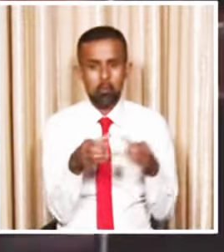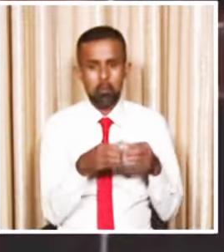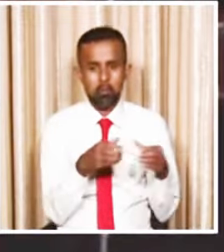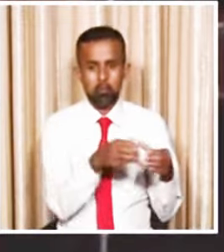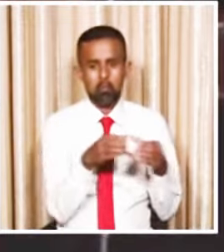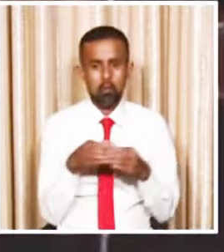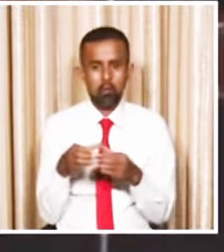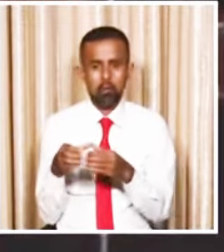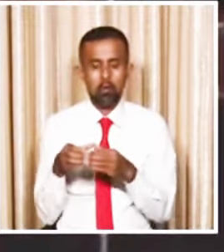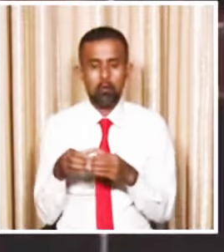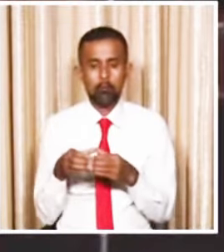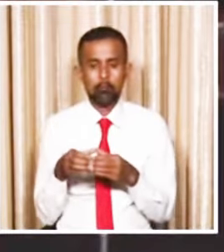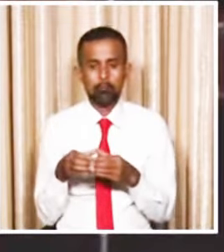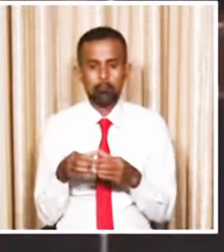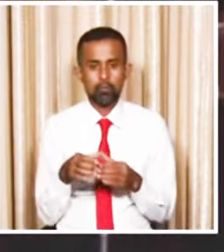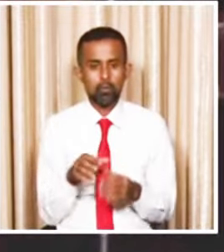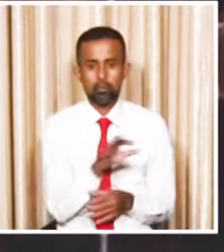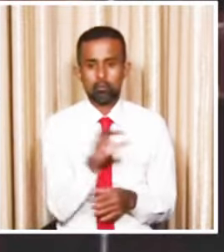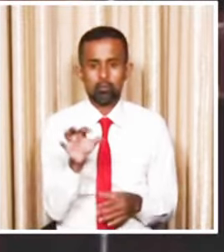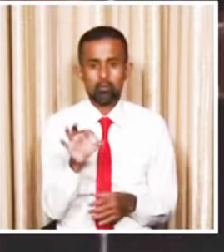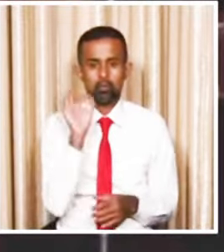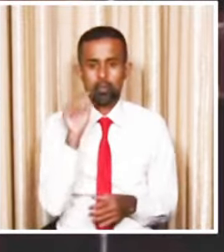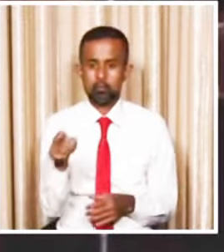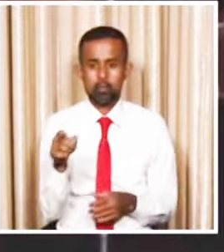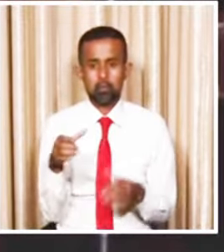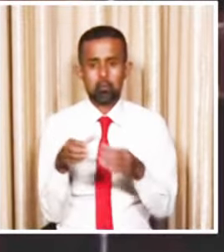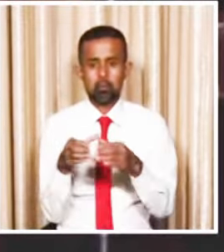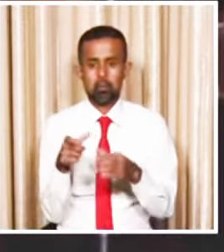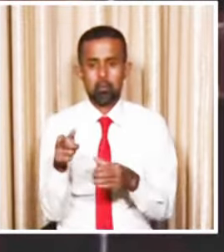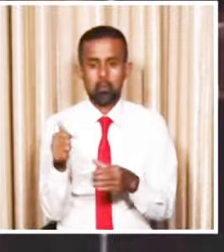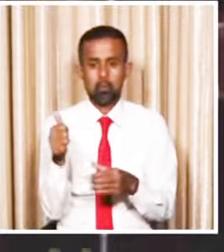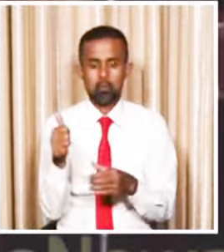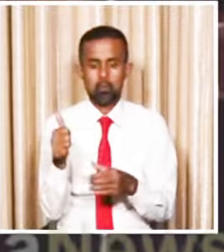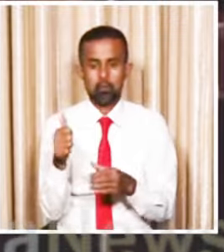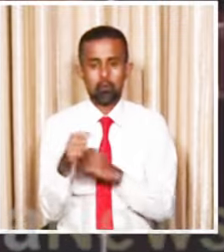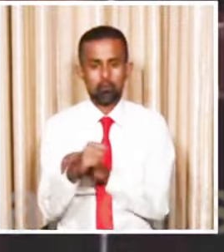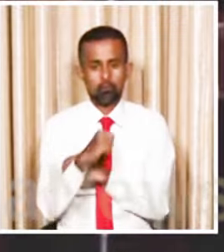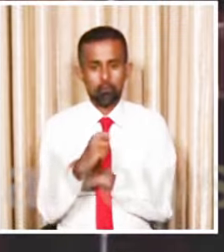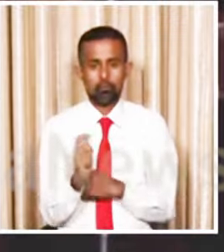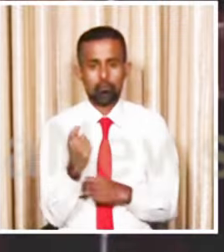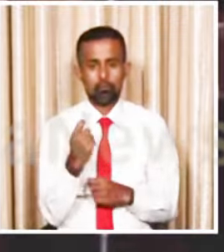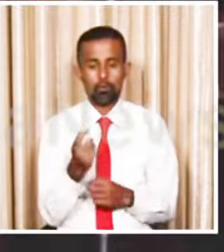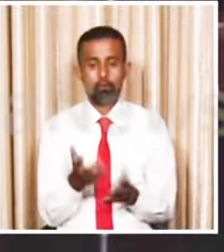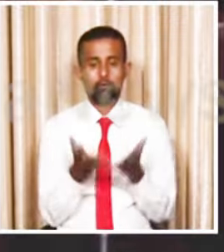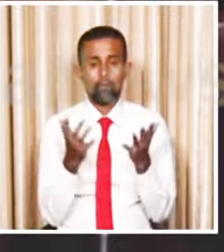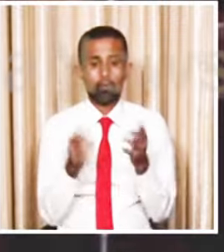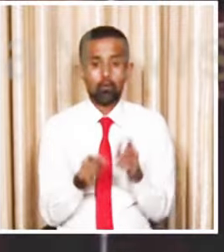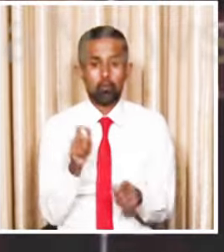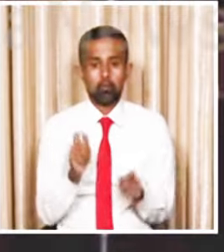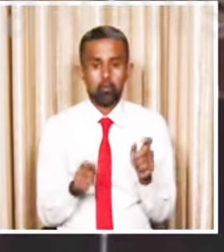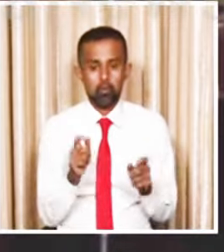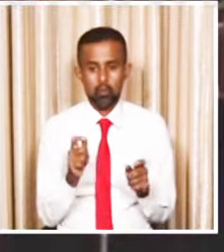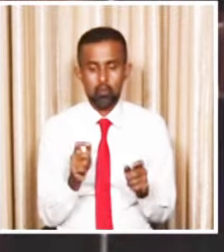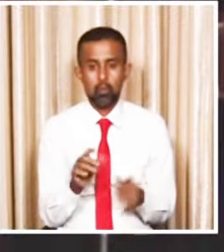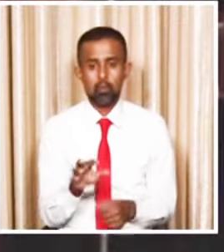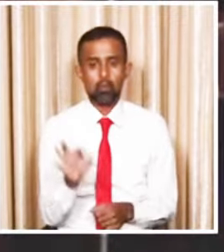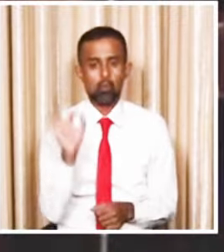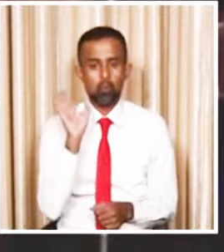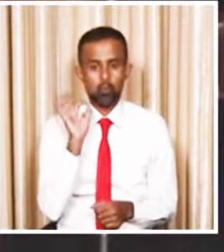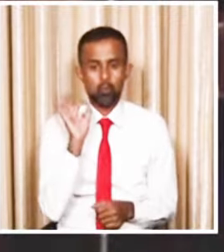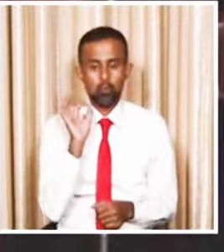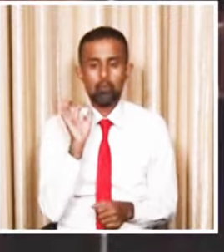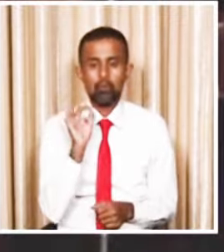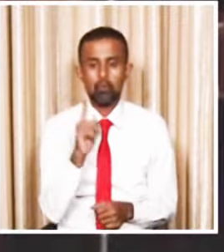ඉදිරිපත් කරන ප්‍රතිපත්තිය අනුව ජනතාව තෝරාගන්න මෙන්න මේ පක්ෂය තමයි අපි බලයටපත් කරන්න ඕන කියලා බෞතර ජනතාවක් තෝරා ගන්නවා